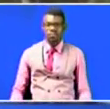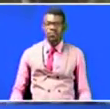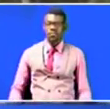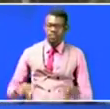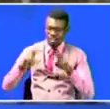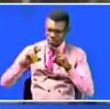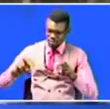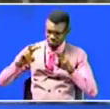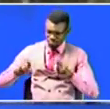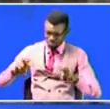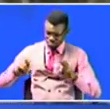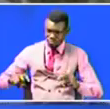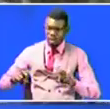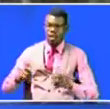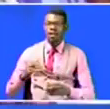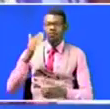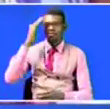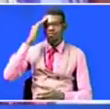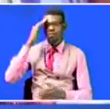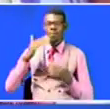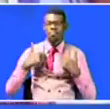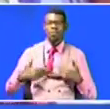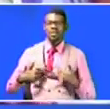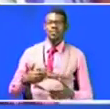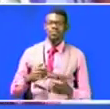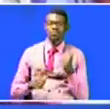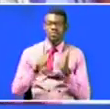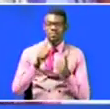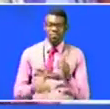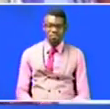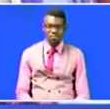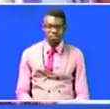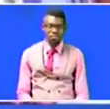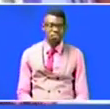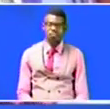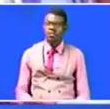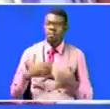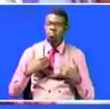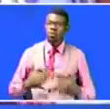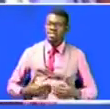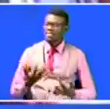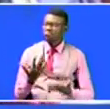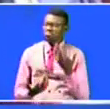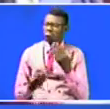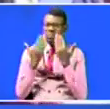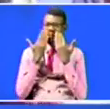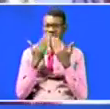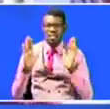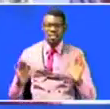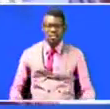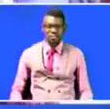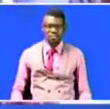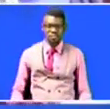tutavipima, tutakuja kukuambia mwili ni huu. Kuna gari limepinduka, tanki la mafuta limeungua. Na wasilika wote boda